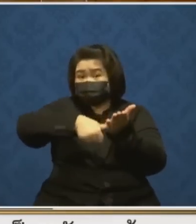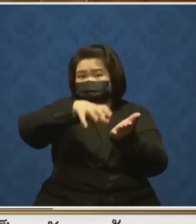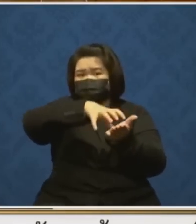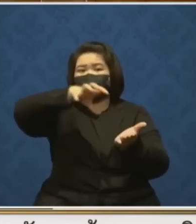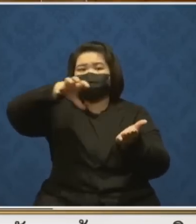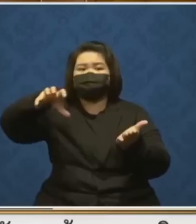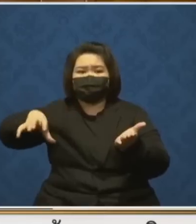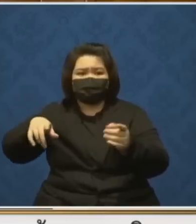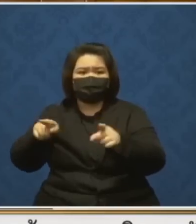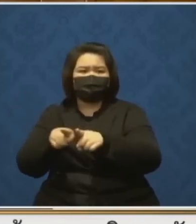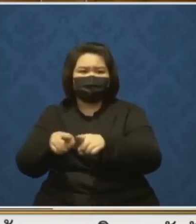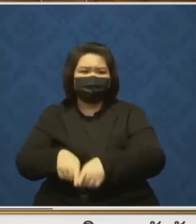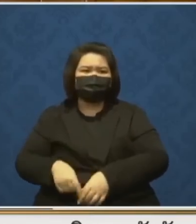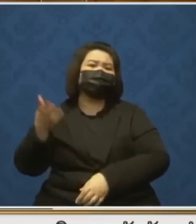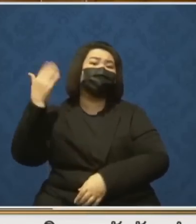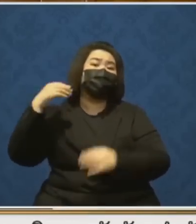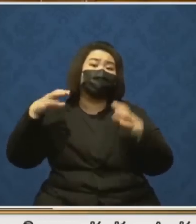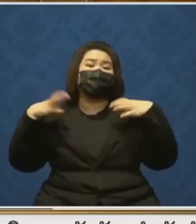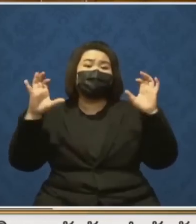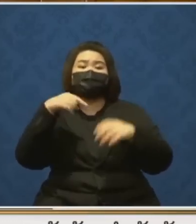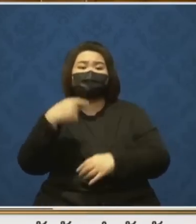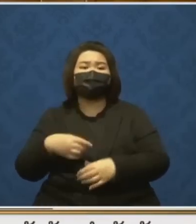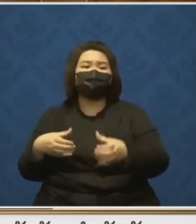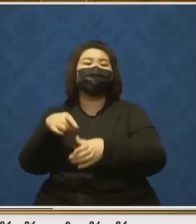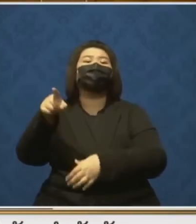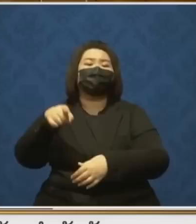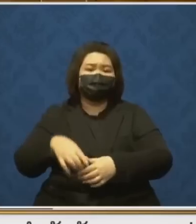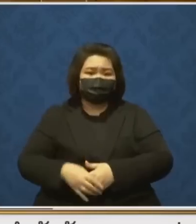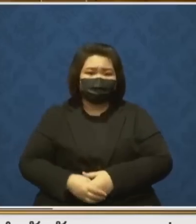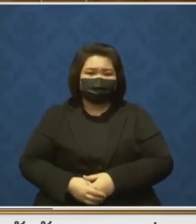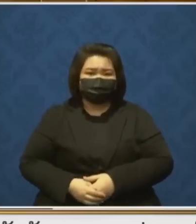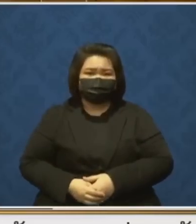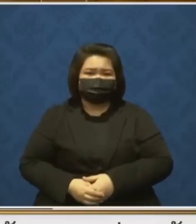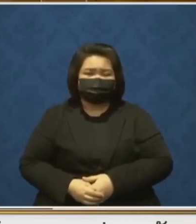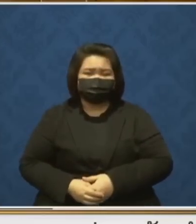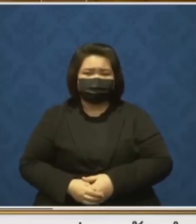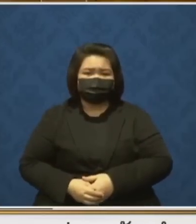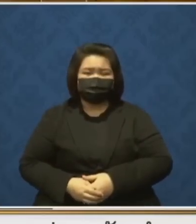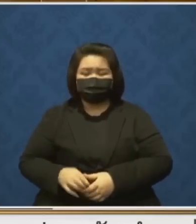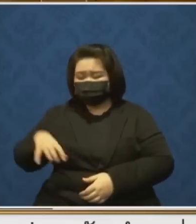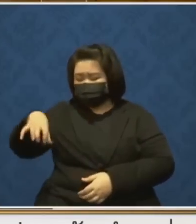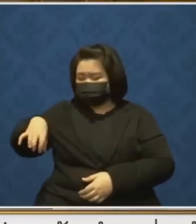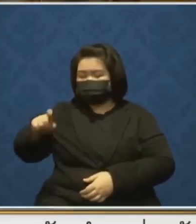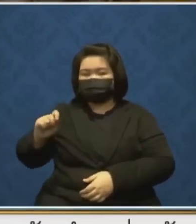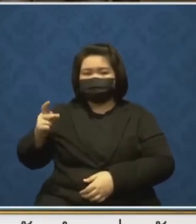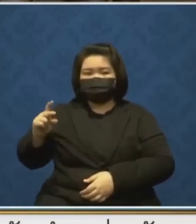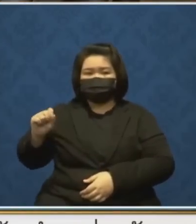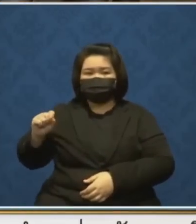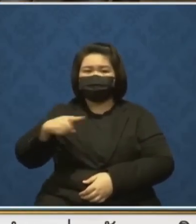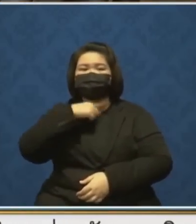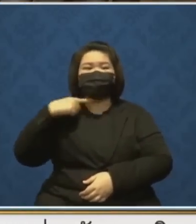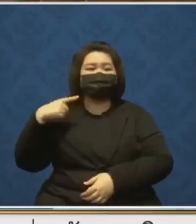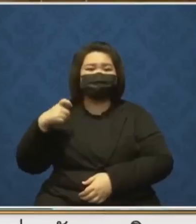บไม่ต้องเอarespace สมัยรัฐบาลไหนพวกท่านกแล้ครับทำโ้ฆศัทธุน3.